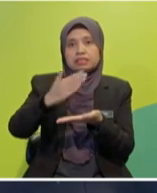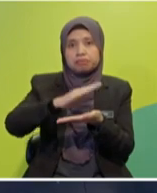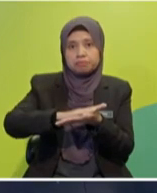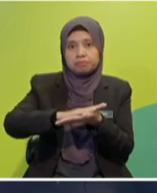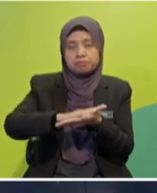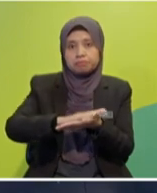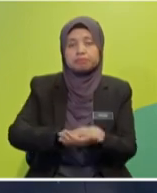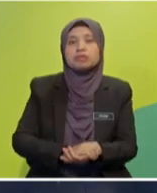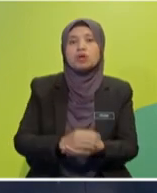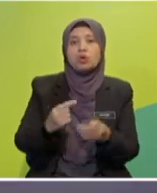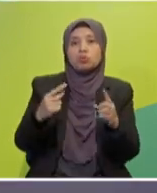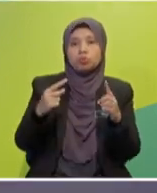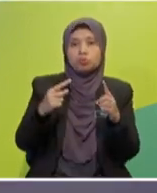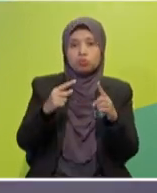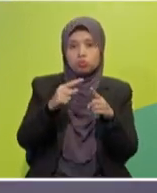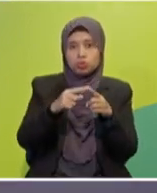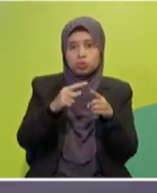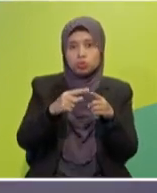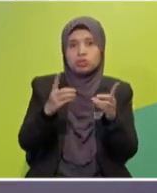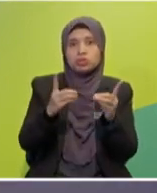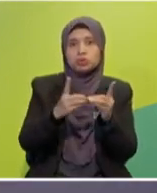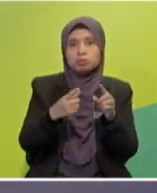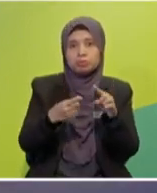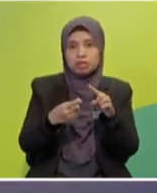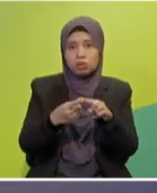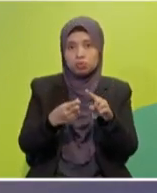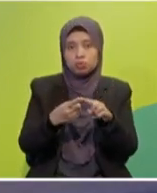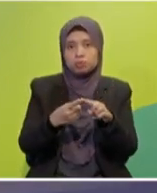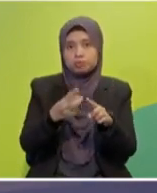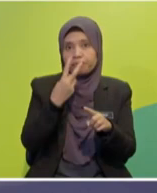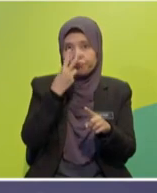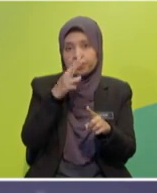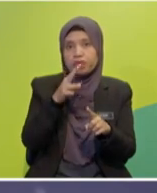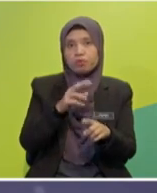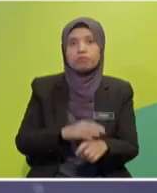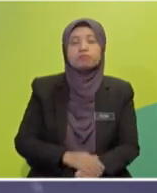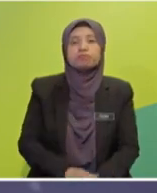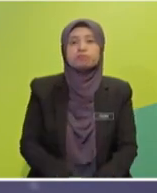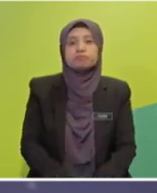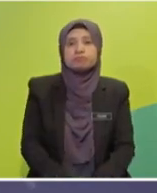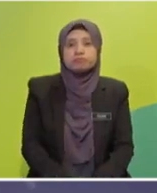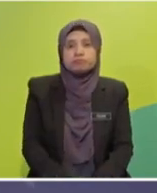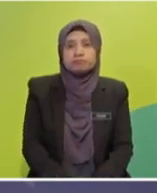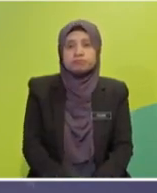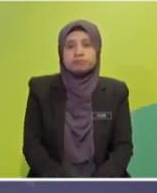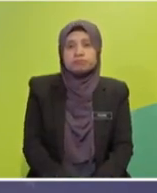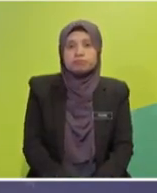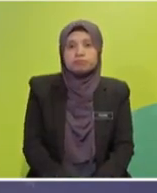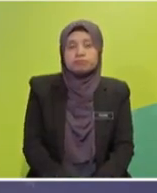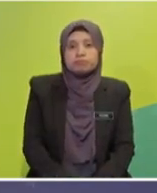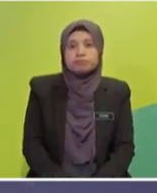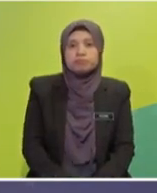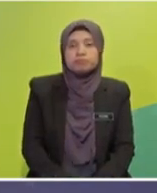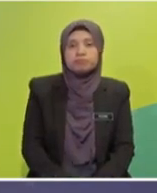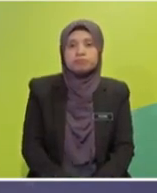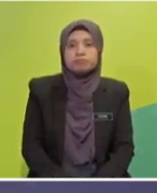lagi, boleh, cikgu. Hujung ke hujung juga. Hujung ke hujung. Ya, betul. Hujung ke hujung. Bucu ke bucu.